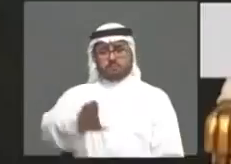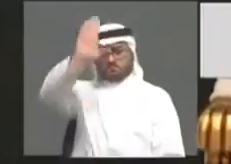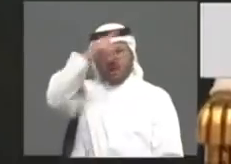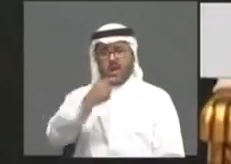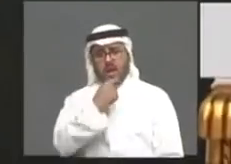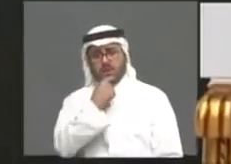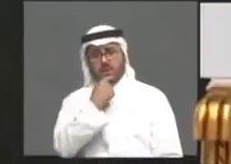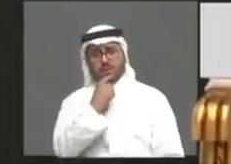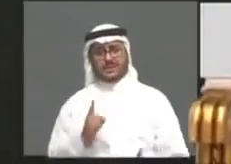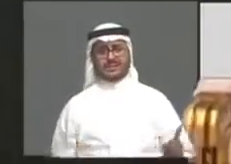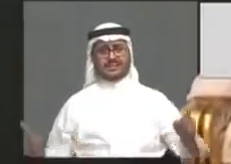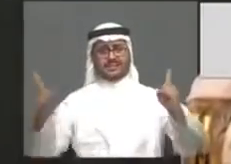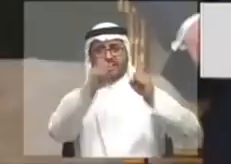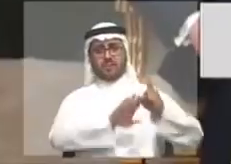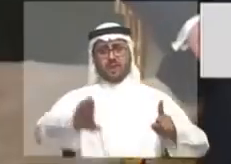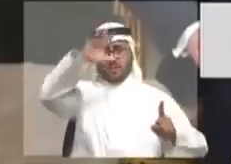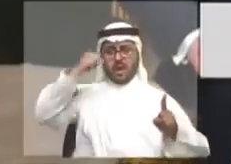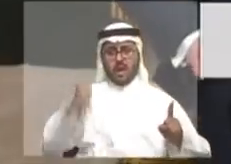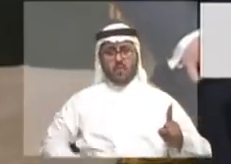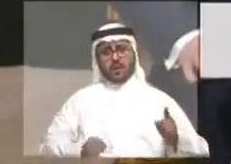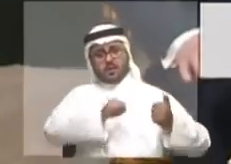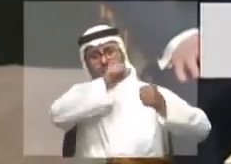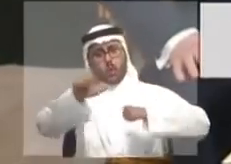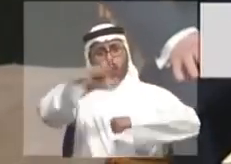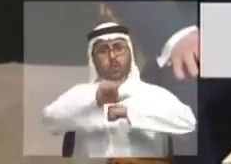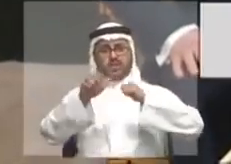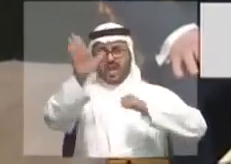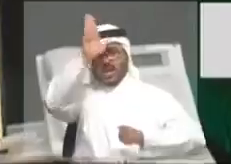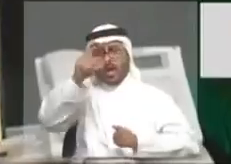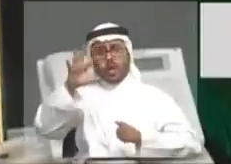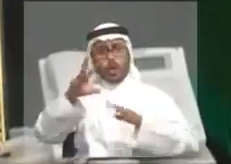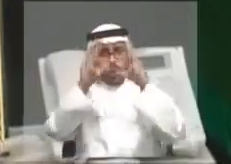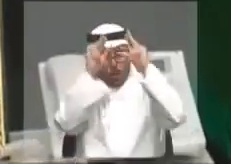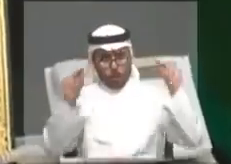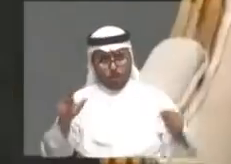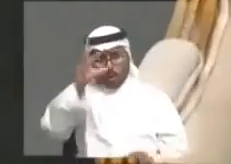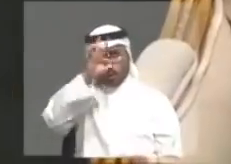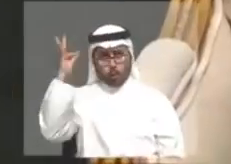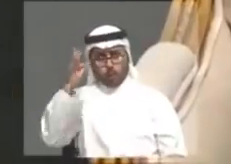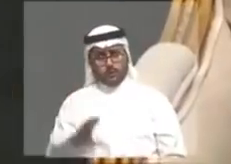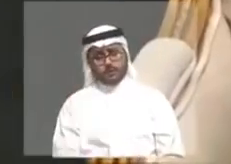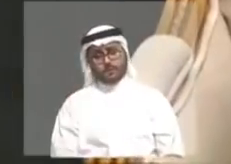خادم الحرمين الشريفين يستقبل ملك البحرين ورؤساء العراق ولبنان وتونس.